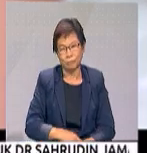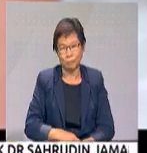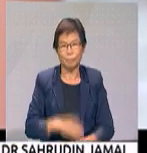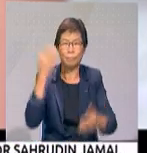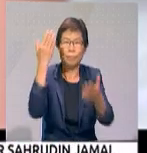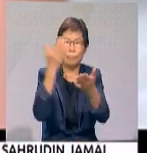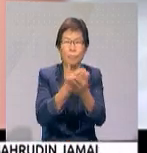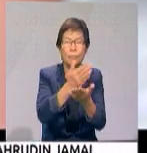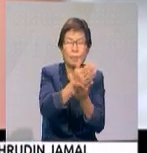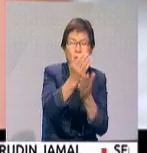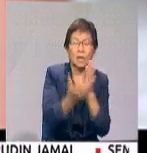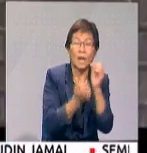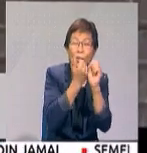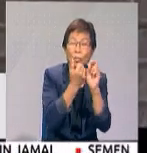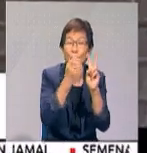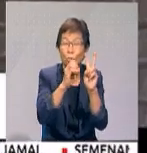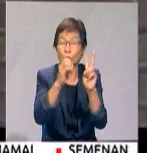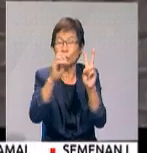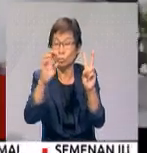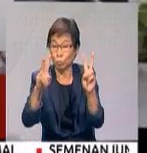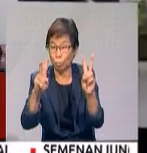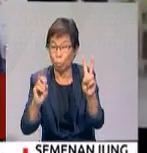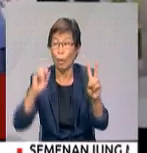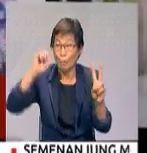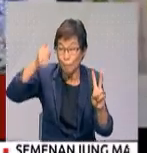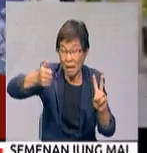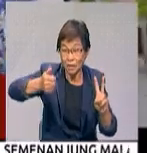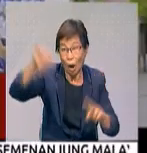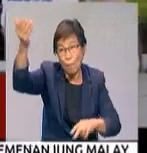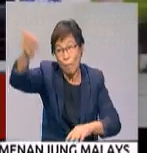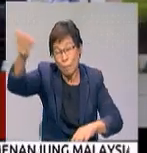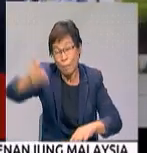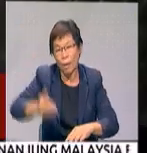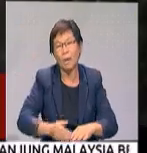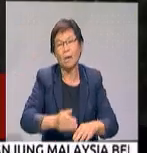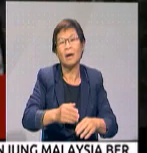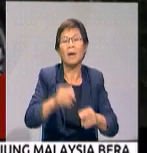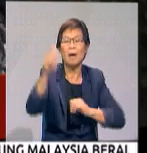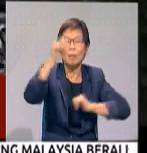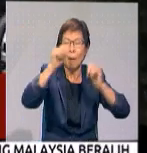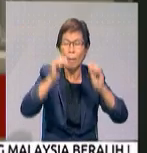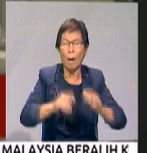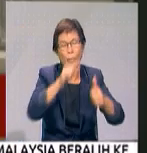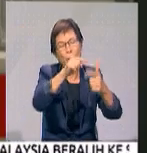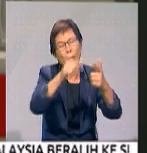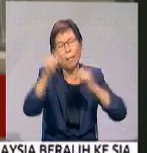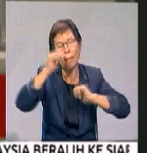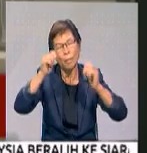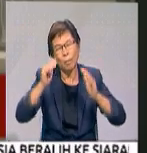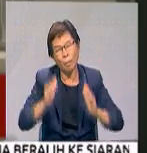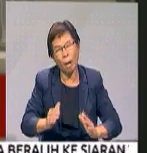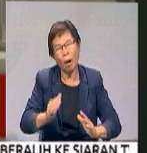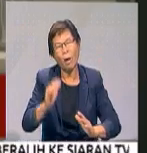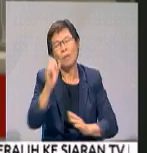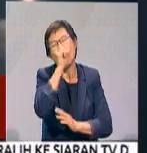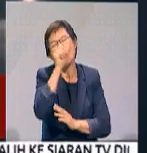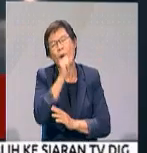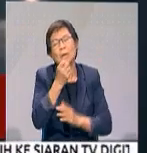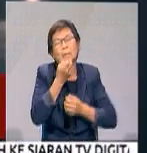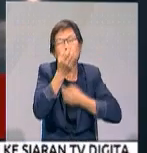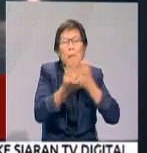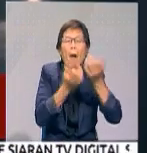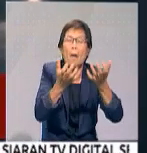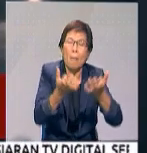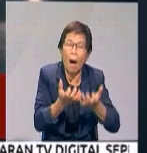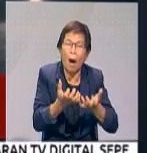menjelang belanjawan 2020 yang bakal dibentangkan esok, beberapa penggiat seni menzahirkan harapan mereka yang rata-rata